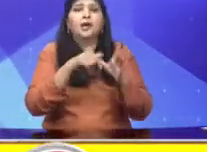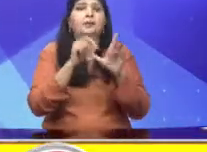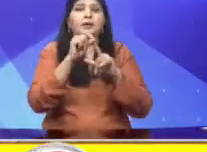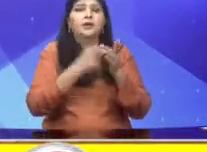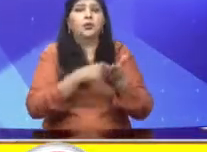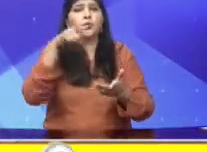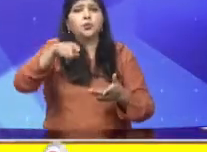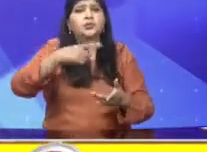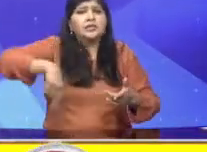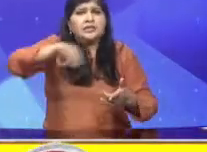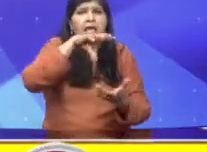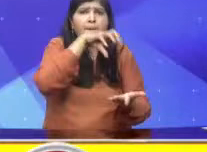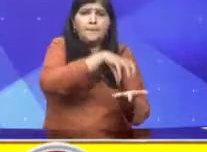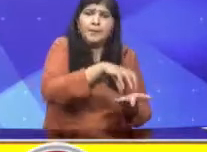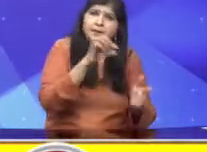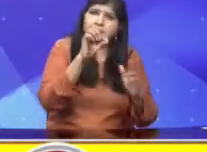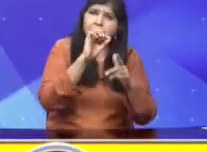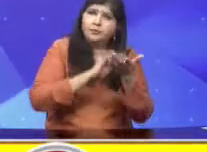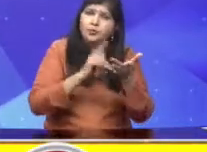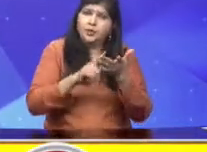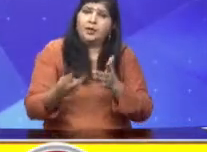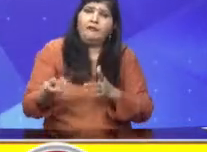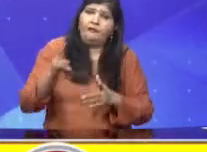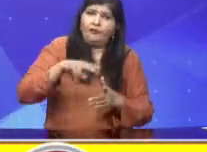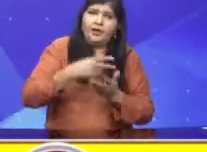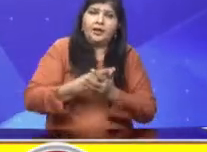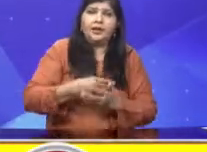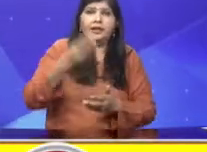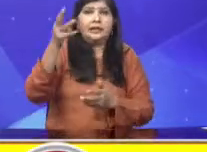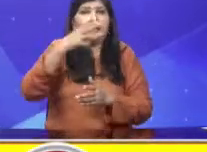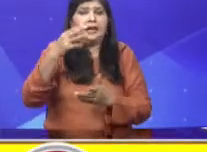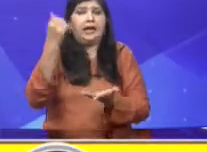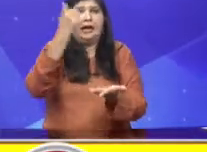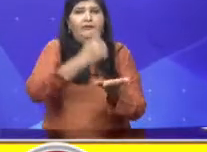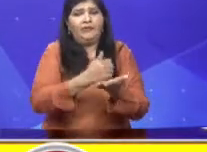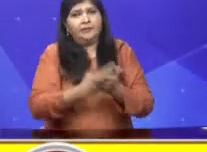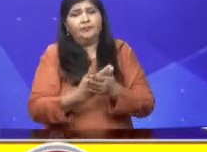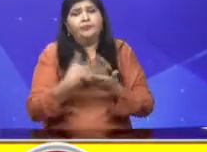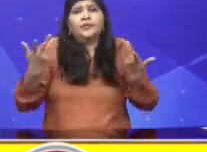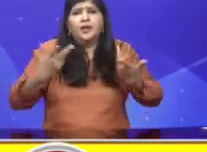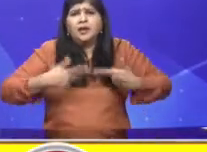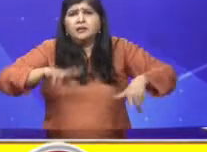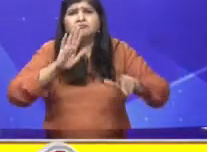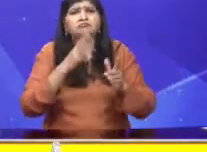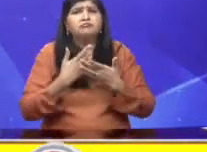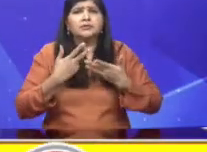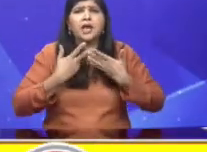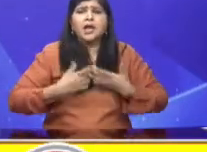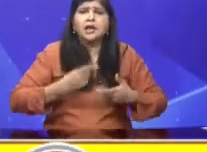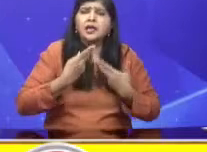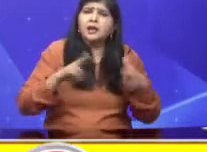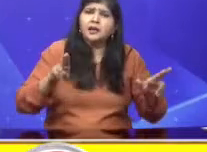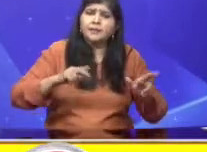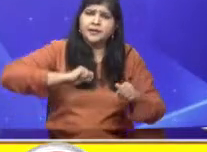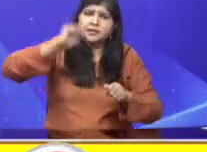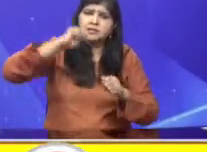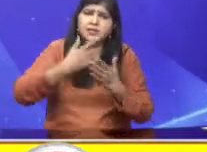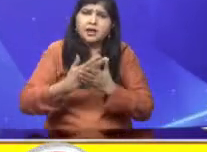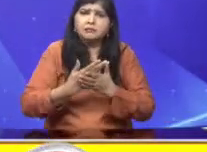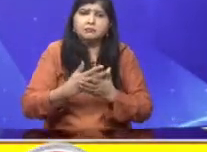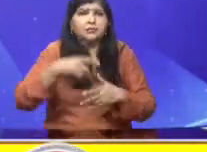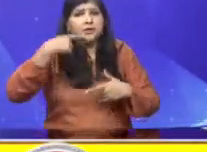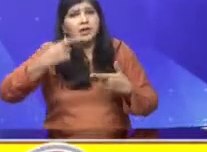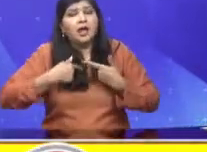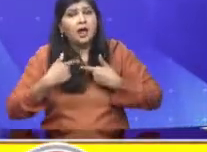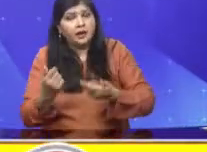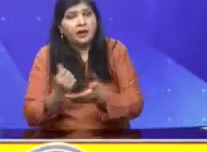उसी मोयरांग में एक बार फीर तरंगा फैराया गया, ऐसे कितने ही स्वाधिन्ता सेनानी और महापुरुष